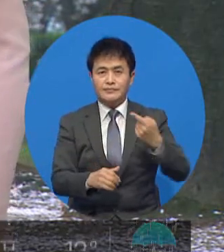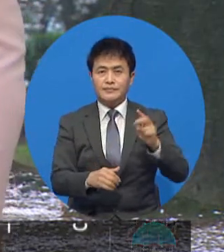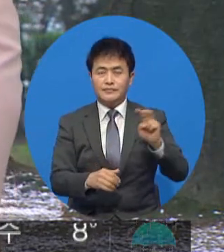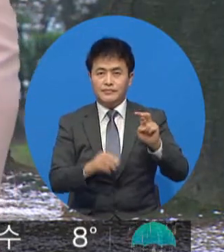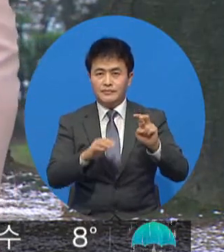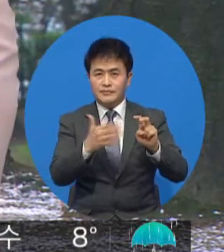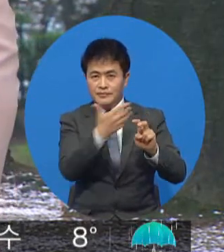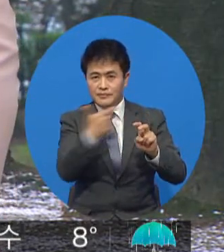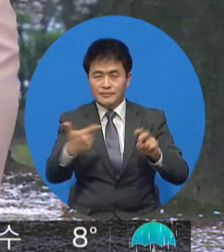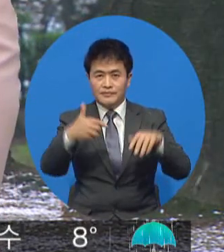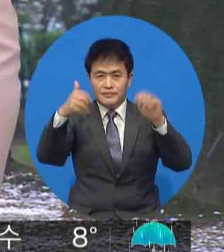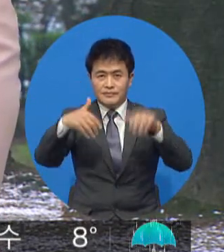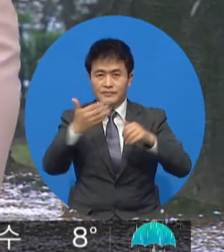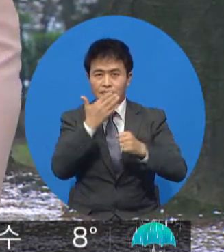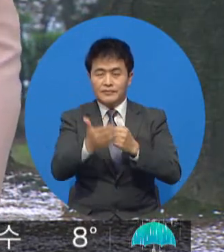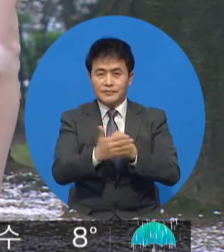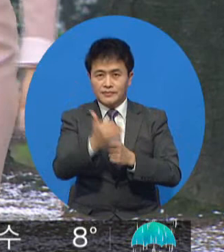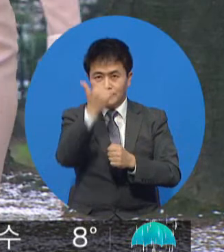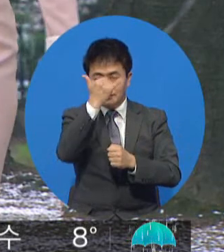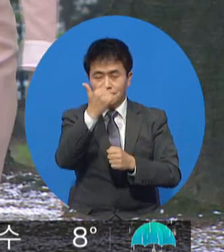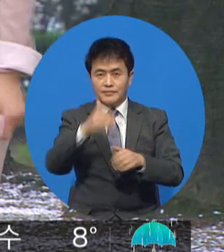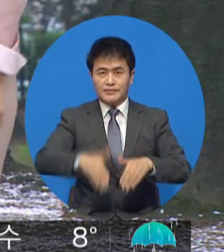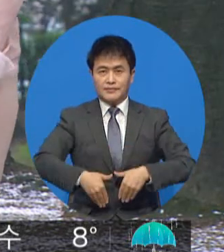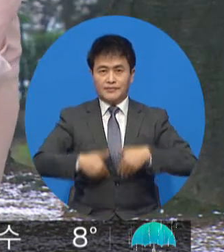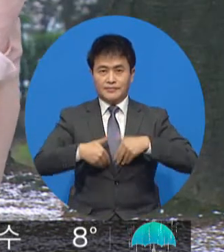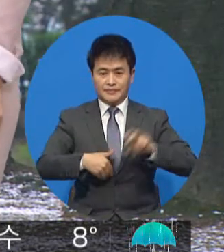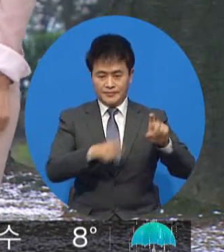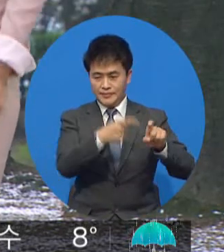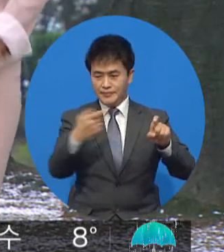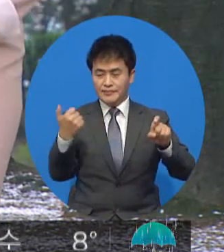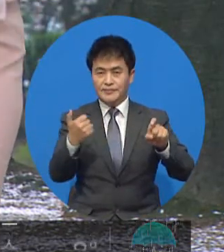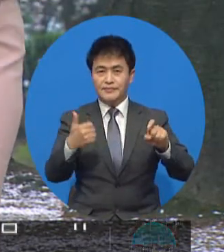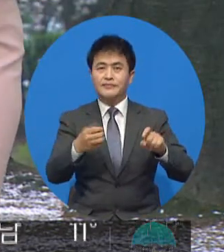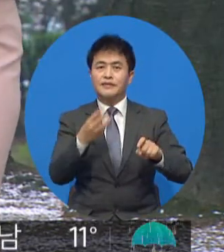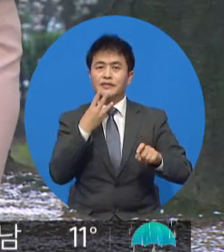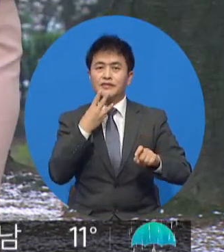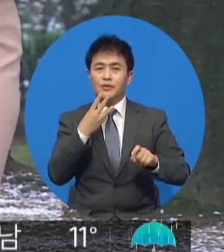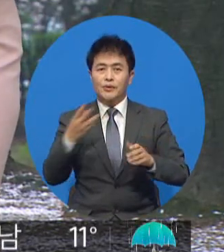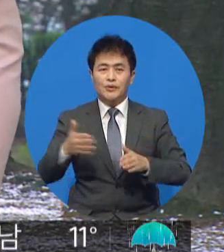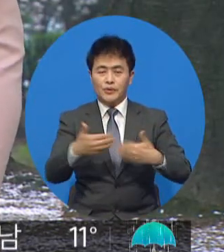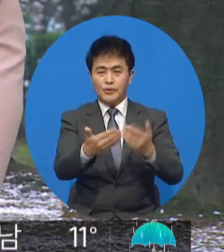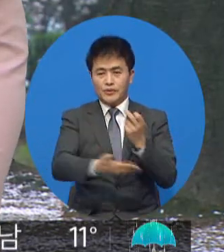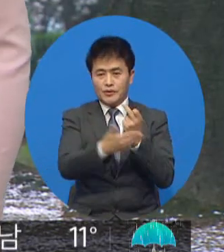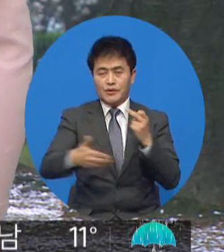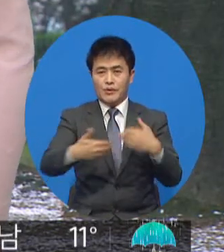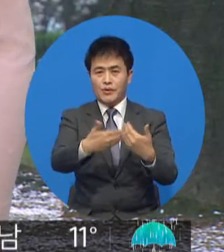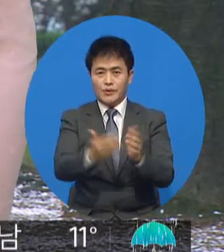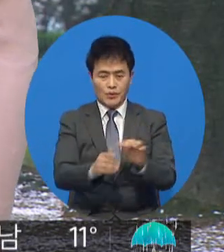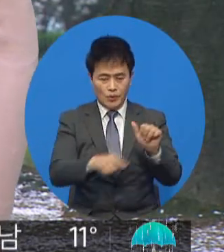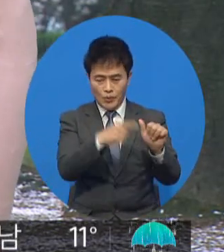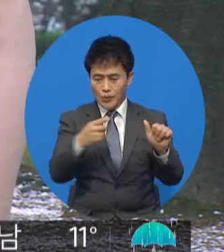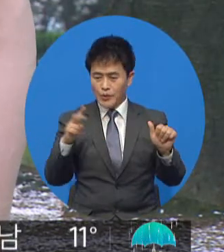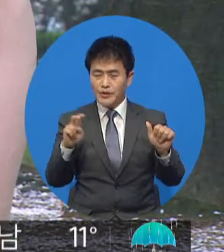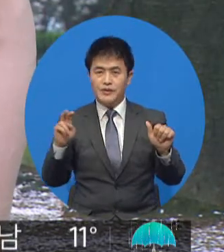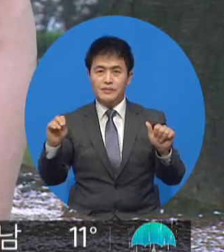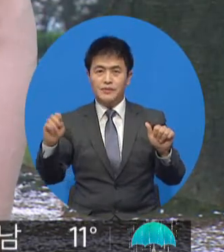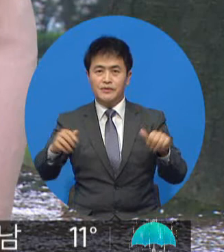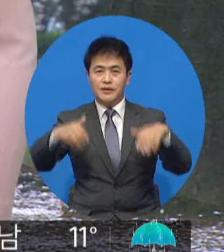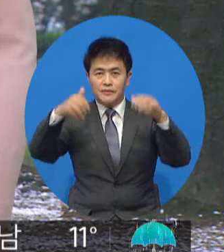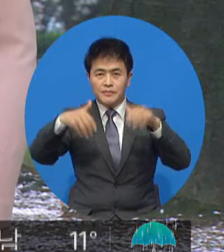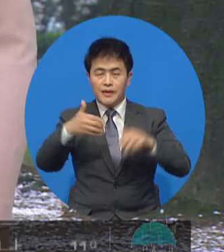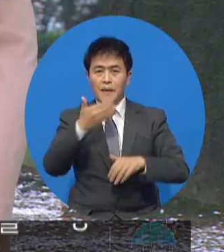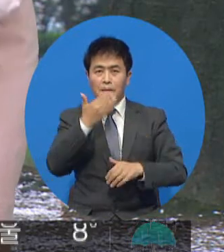비가 쏟아지는 곳도 있겠고요. 충청과 남부 10에서 50, 서울 경기와 강원도로도 5에서 20mm 안팎의